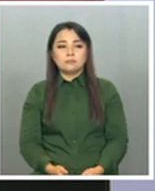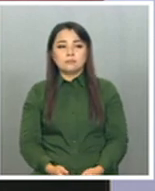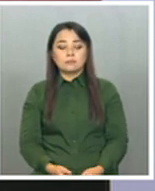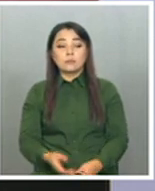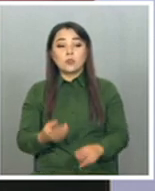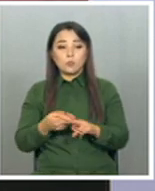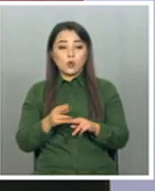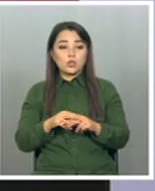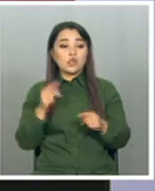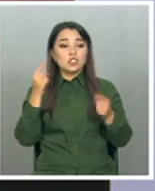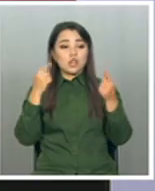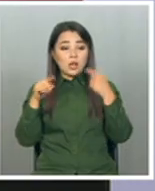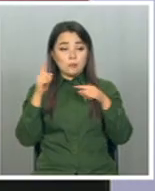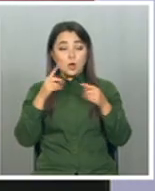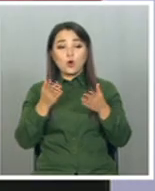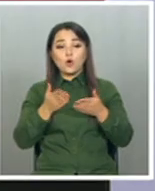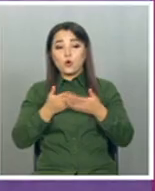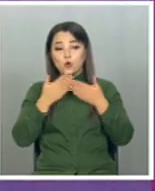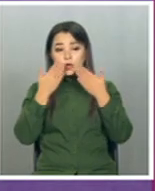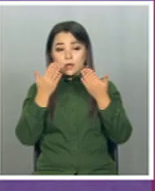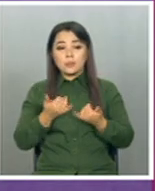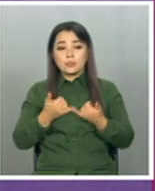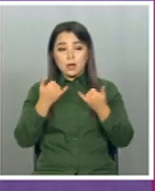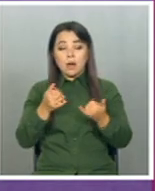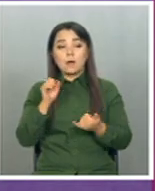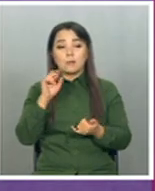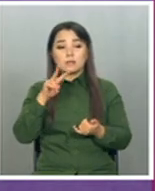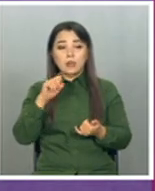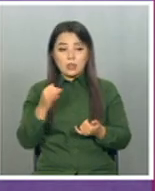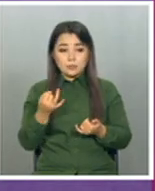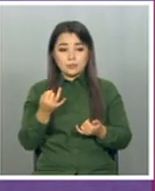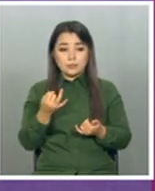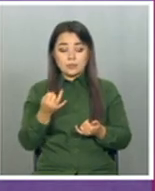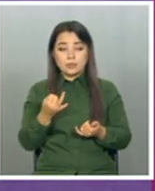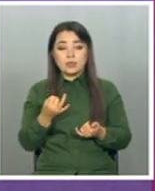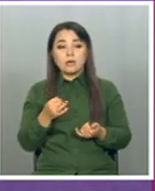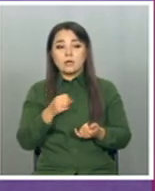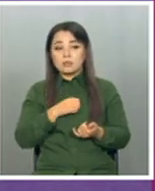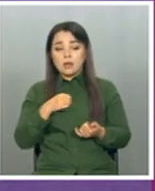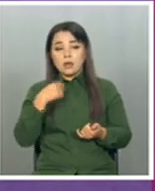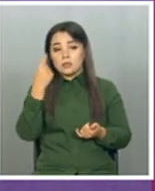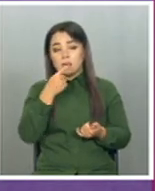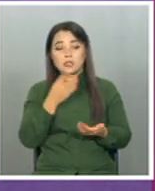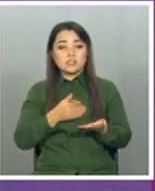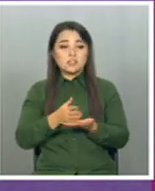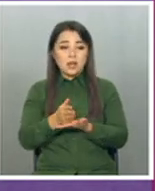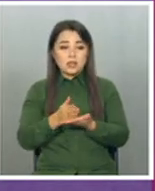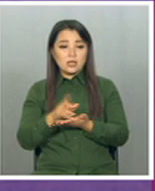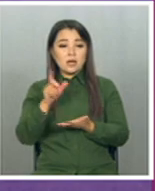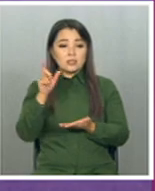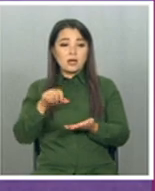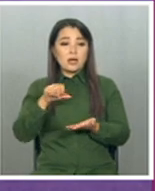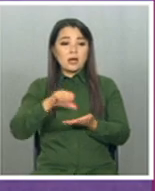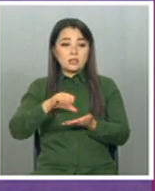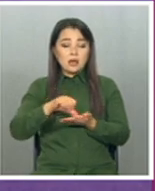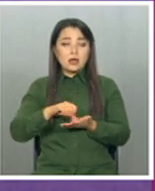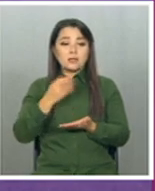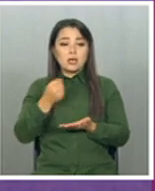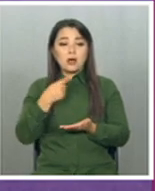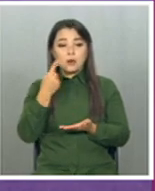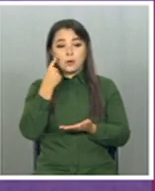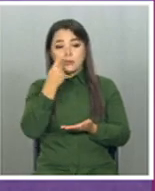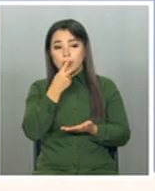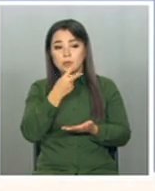Бұл шығармаларды оқи отырып, Абылайдың салихалы саясаткер болғанына тағы да